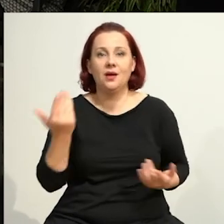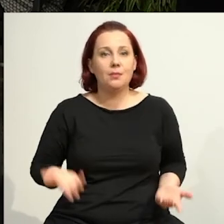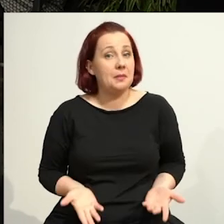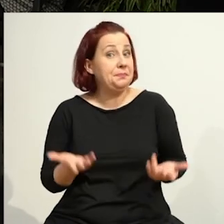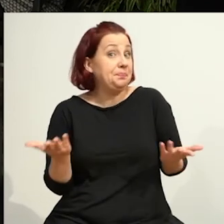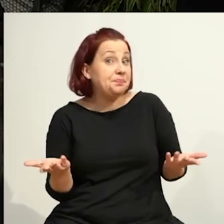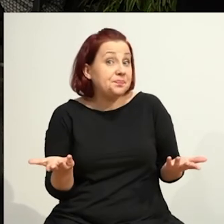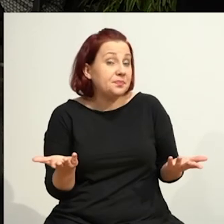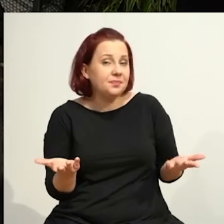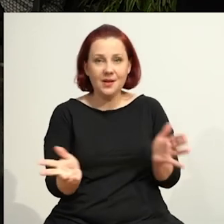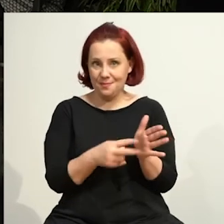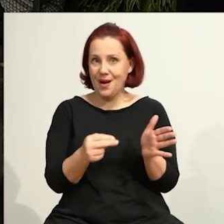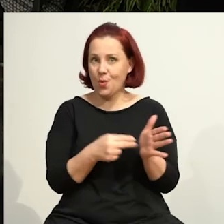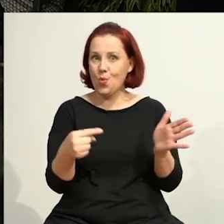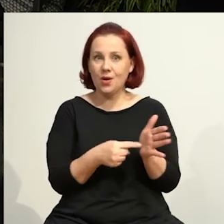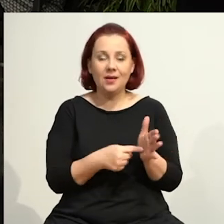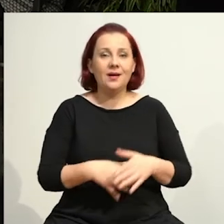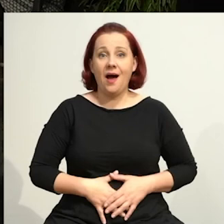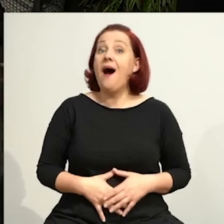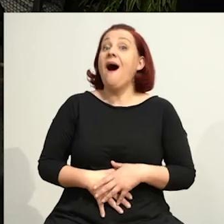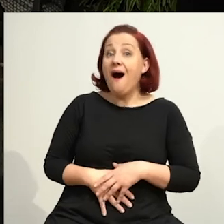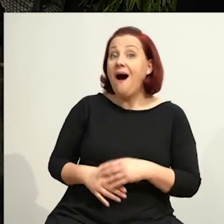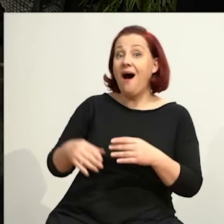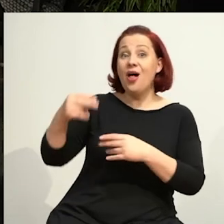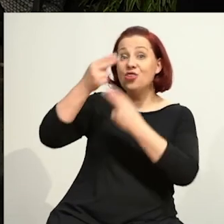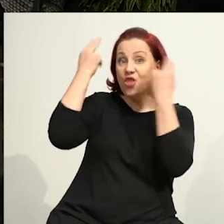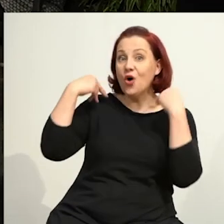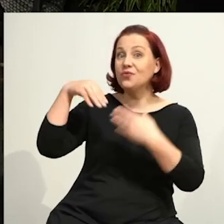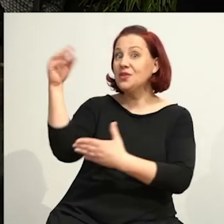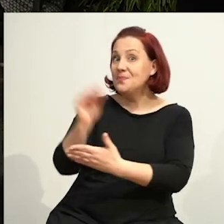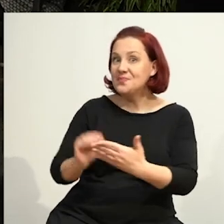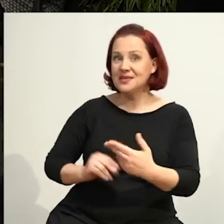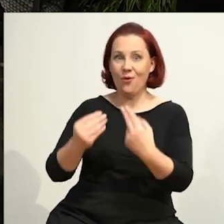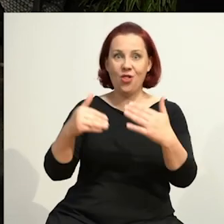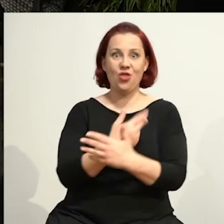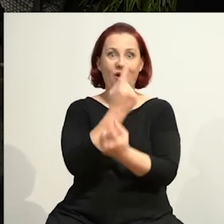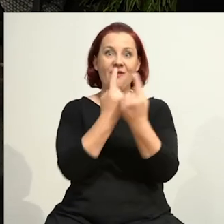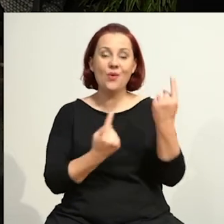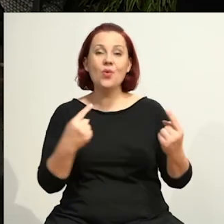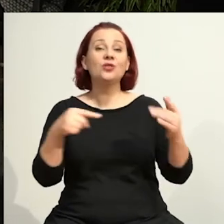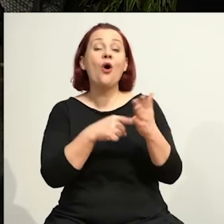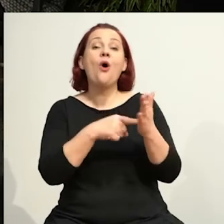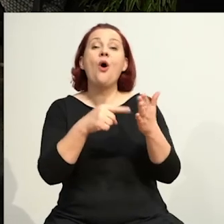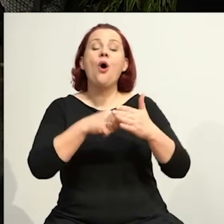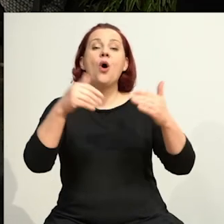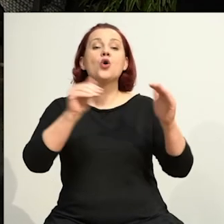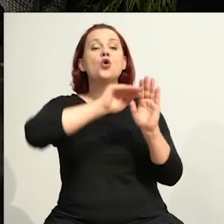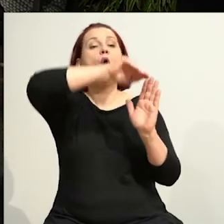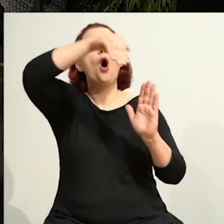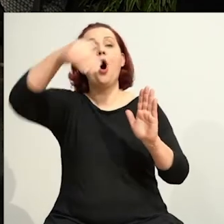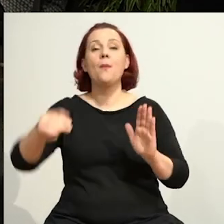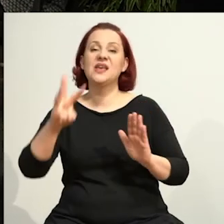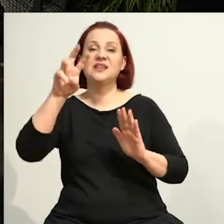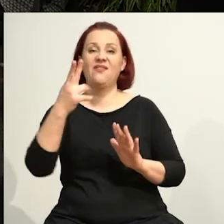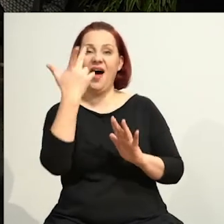Norwida? Brakuje nam takich. Tym bardziej, że Norwid pisał o Nowej Hucie, bo przecież pisał o kopcu Wandy. Więc taki pomysł, mamy tu pod bokiem. Niech